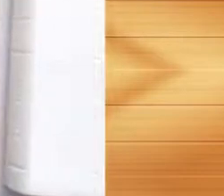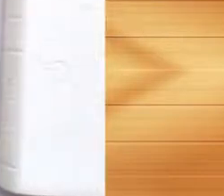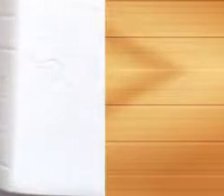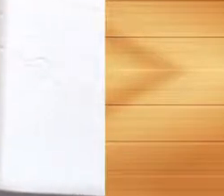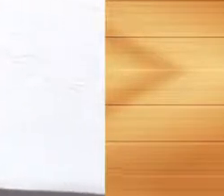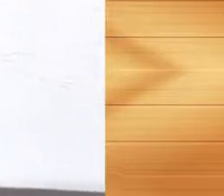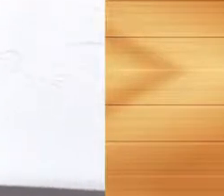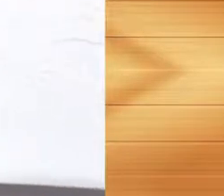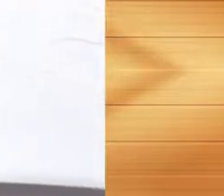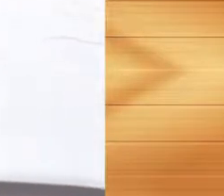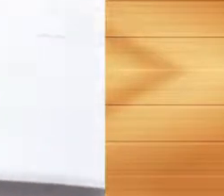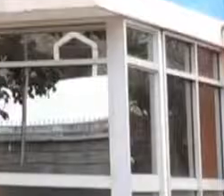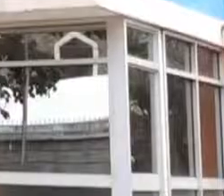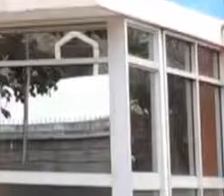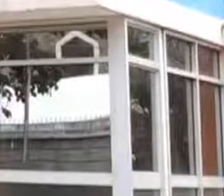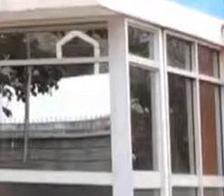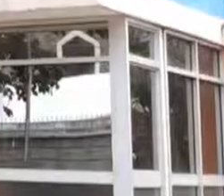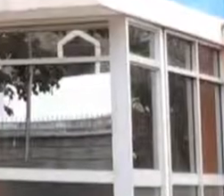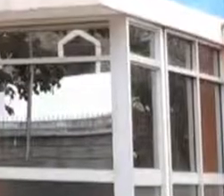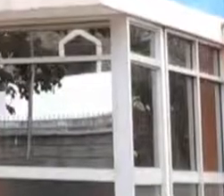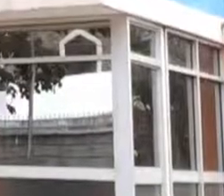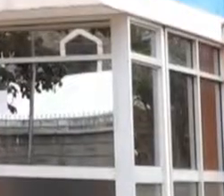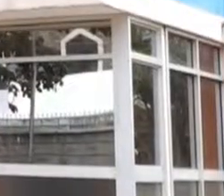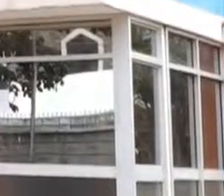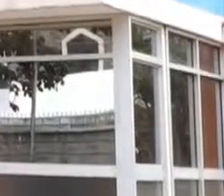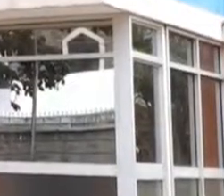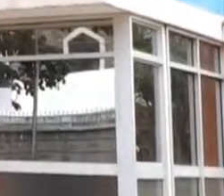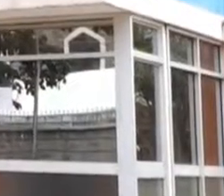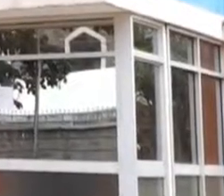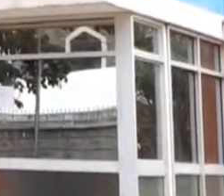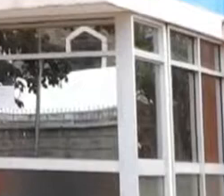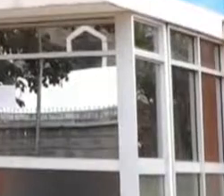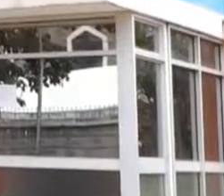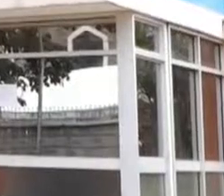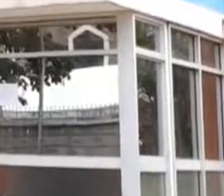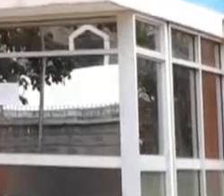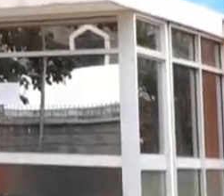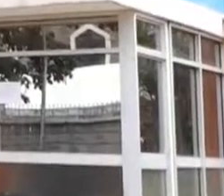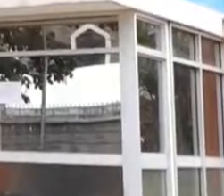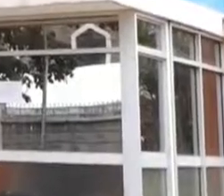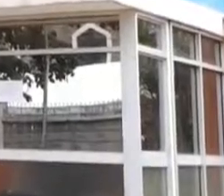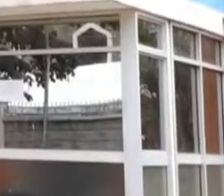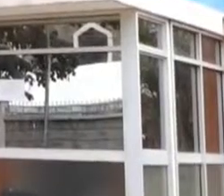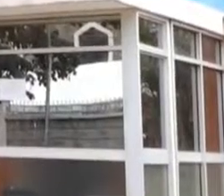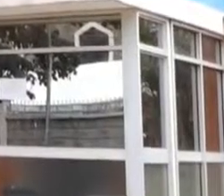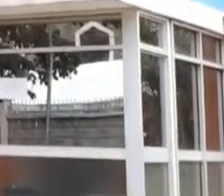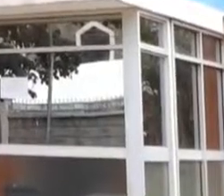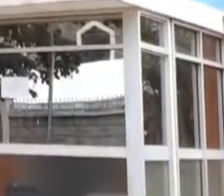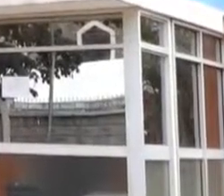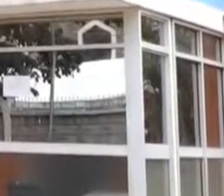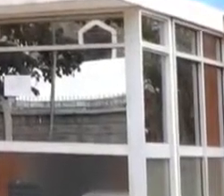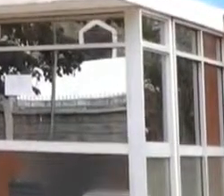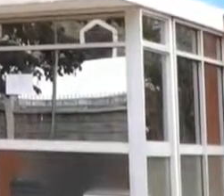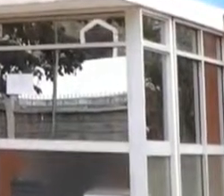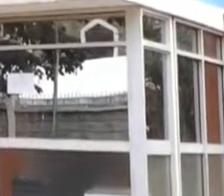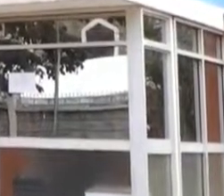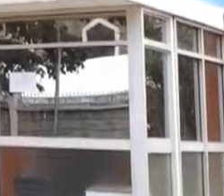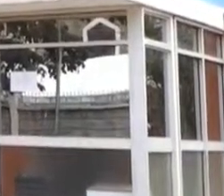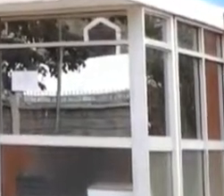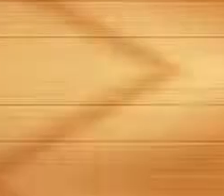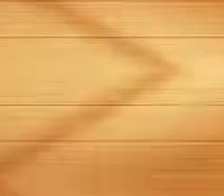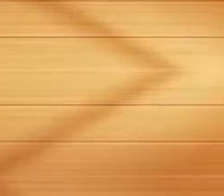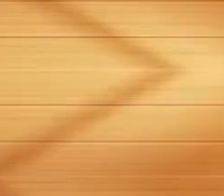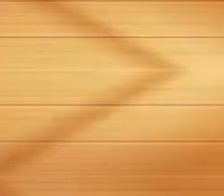mazuri. Biblia sasa zinapatikana katika duka la vitabu katika afisi kuu ya PCA zilizoko eneo la South